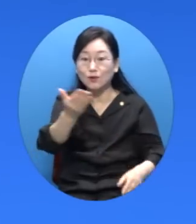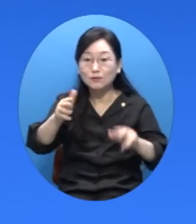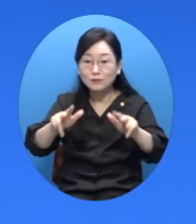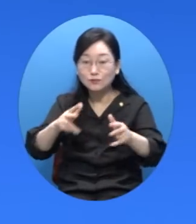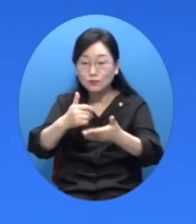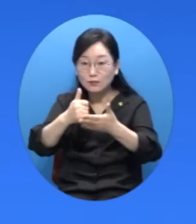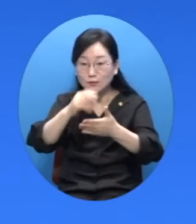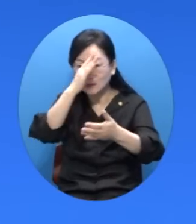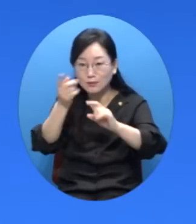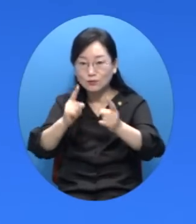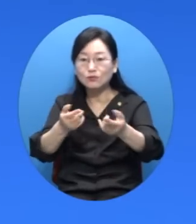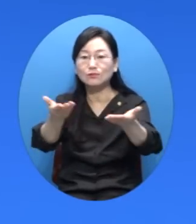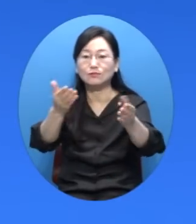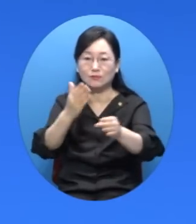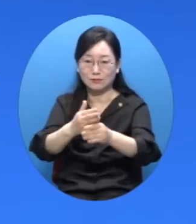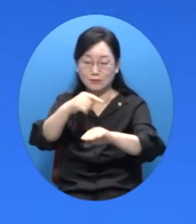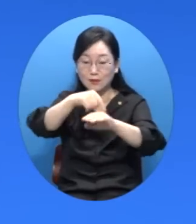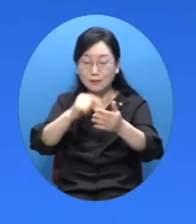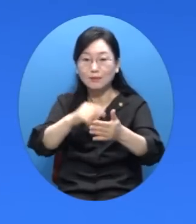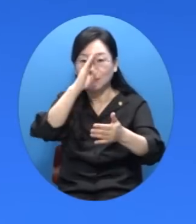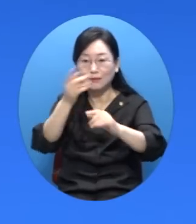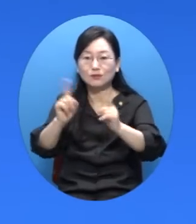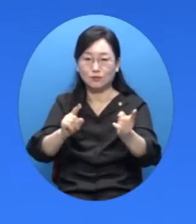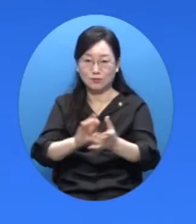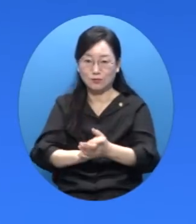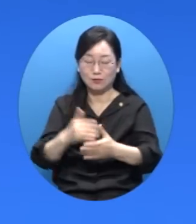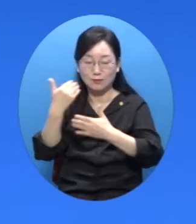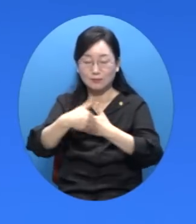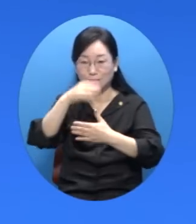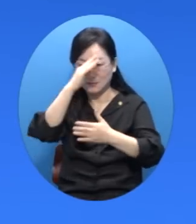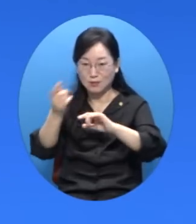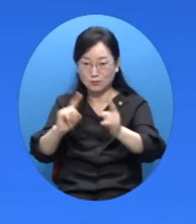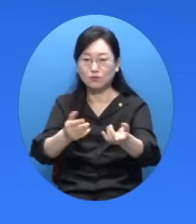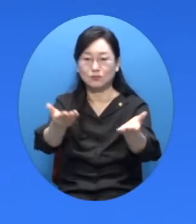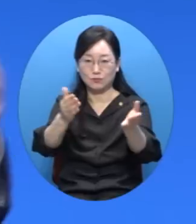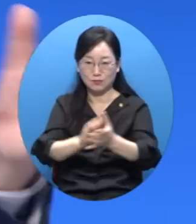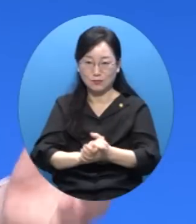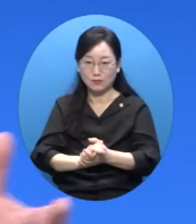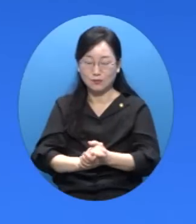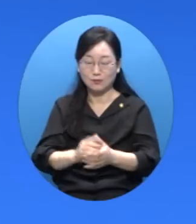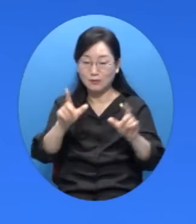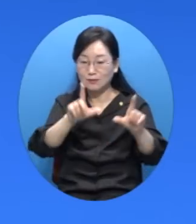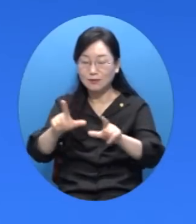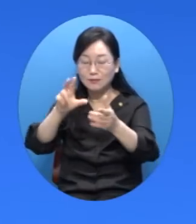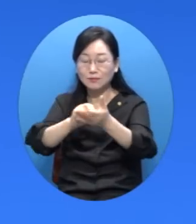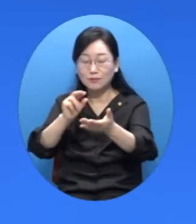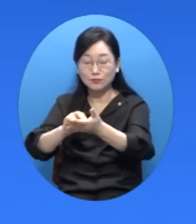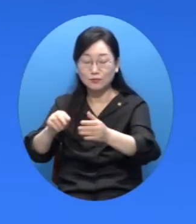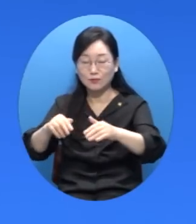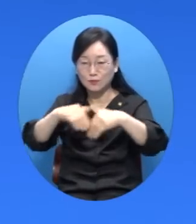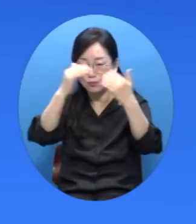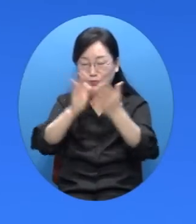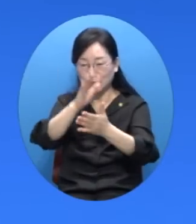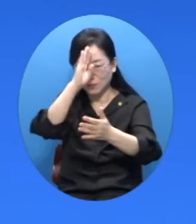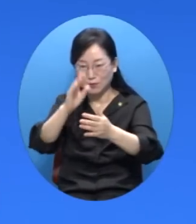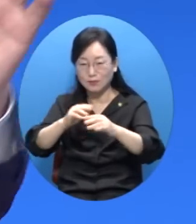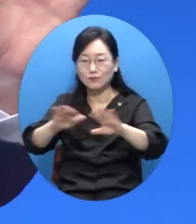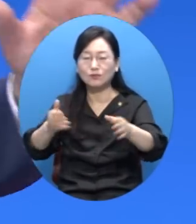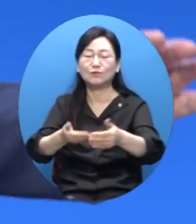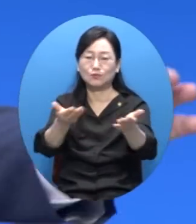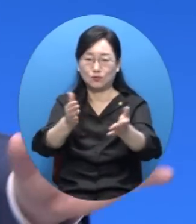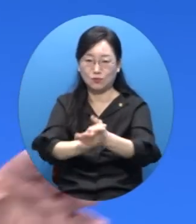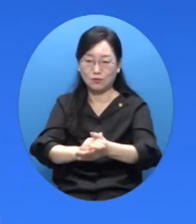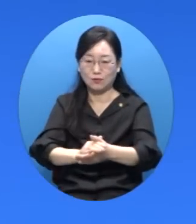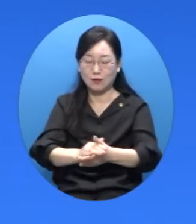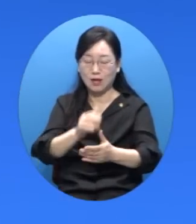치료하십니다. 주님이 지금도 우리의 마음의 병을 치료하시고 육신의 병을 치료하시고 우리 삶의 모든 병을 치료해 주시는 것입니다.